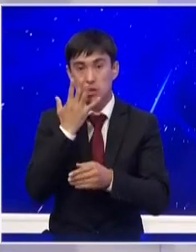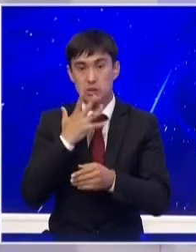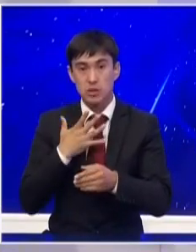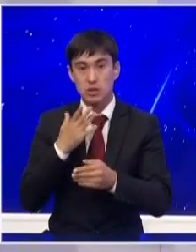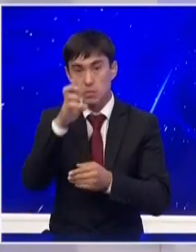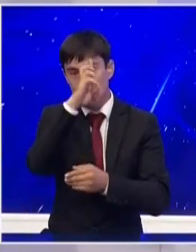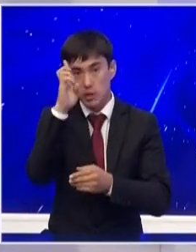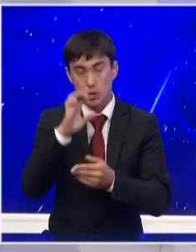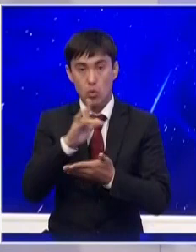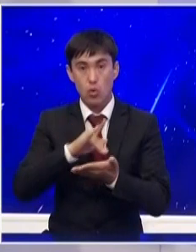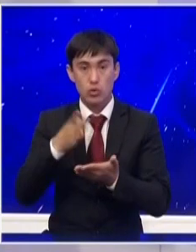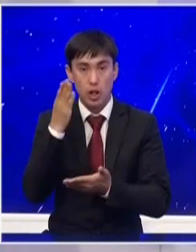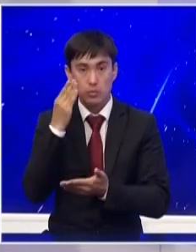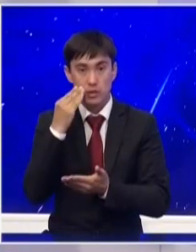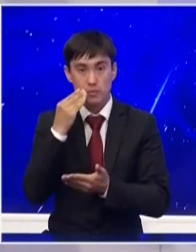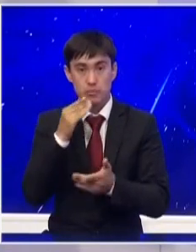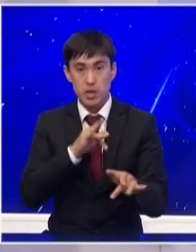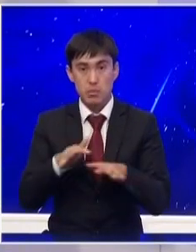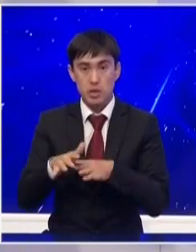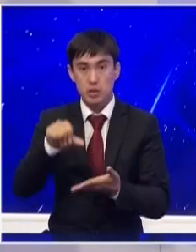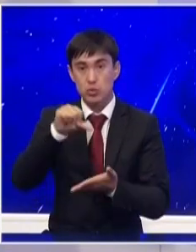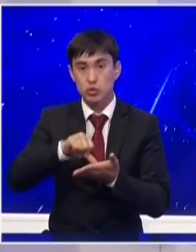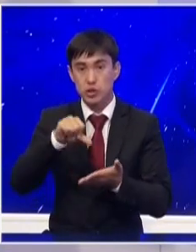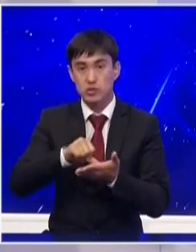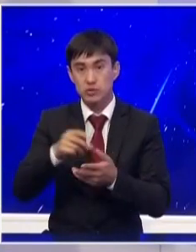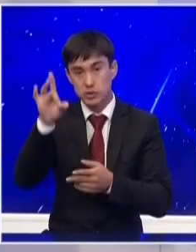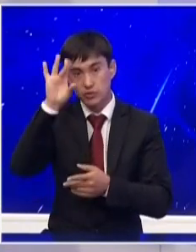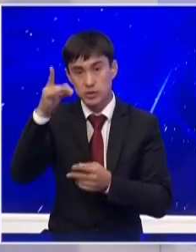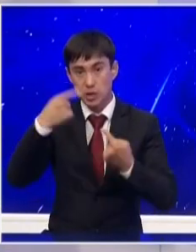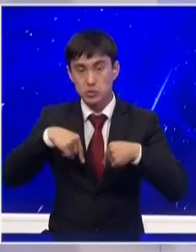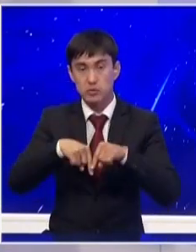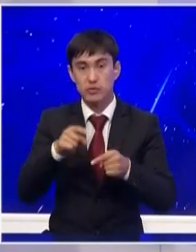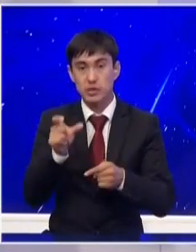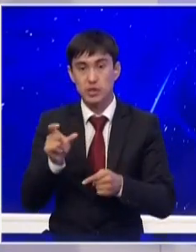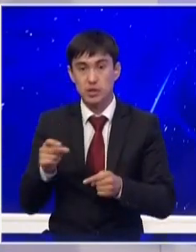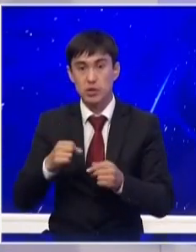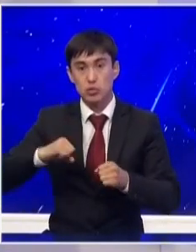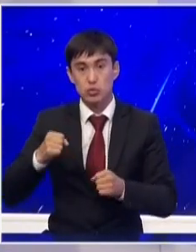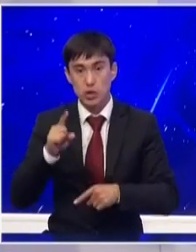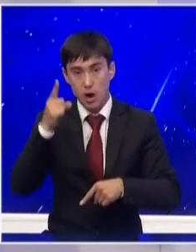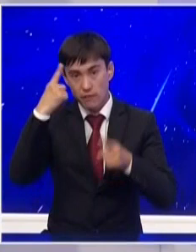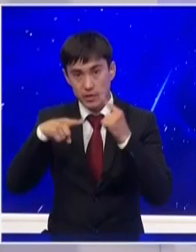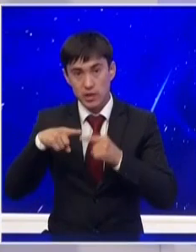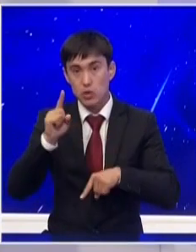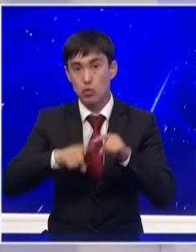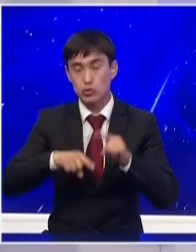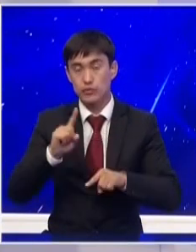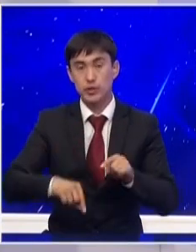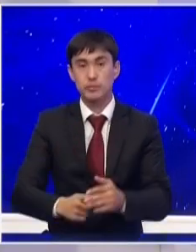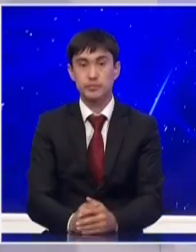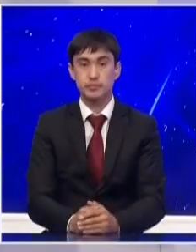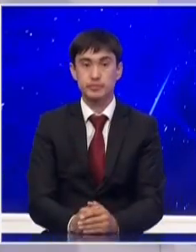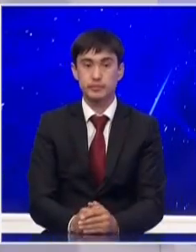Национальной библиотеке города Алматы. В мероприятии приняли участие известные общественные деятели, друзья автора,